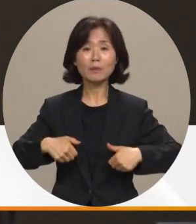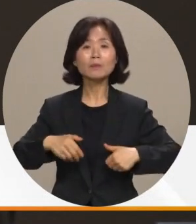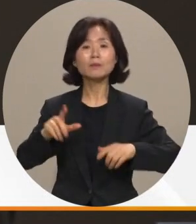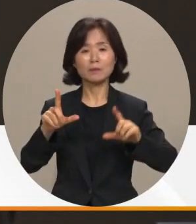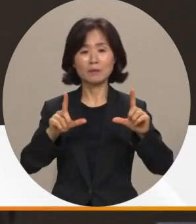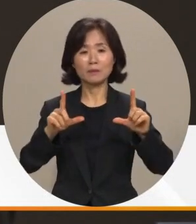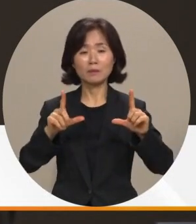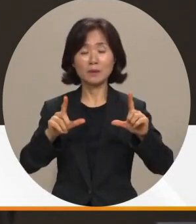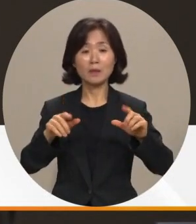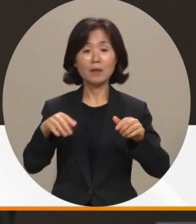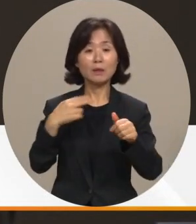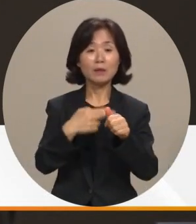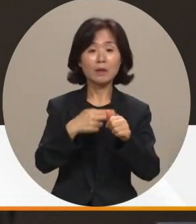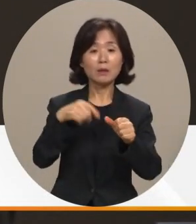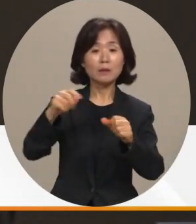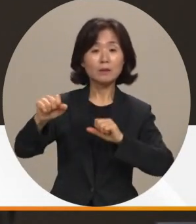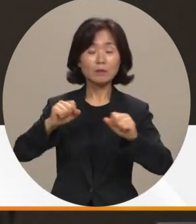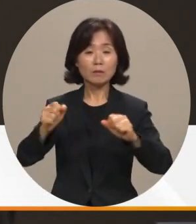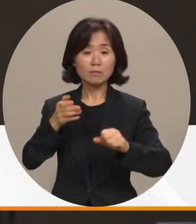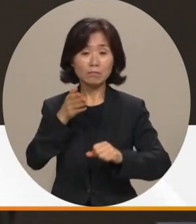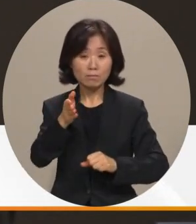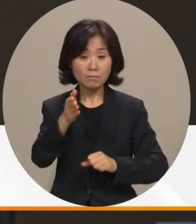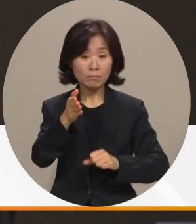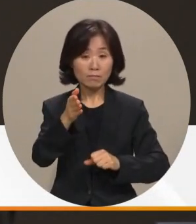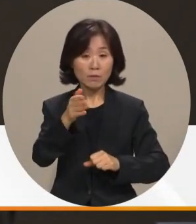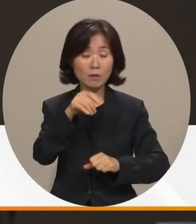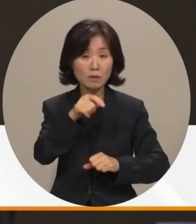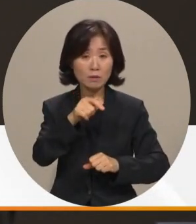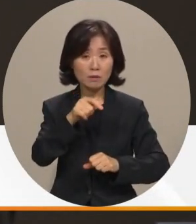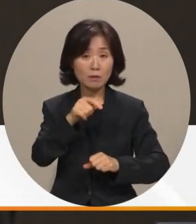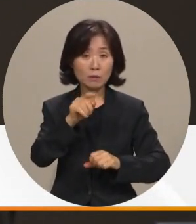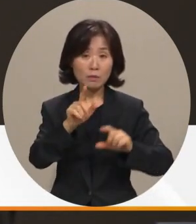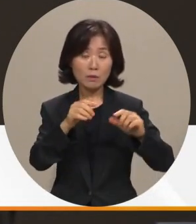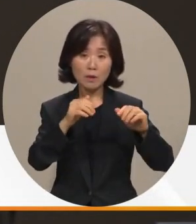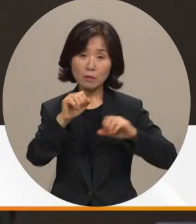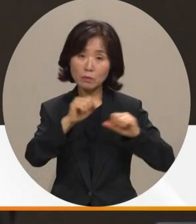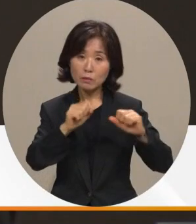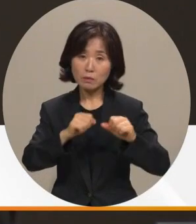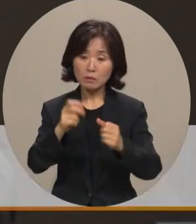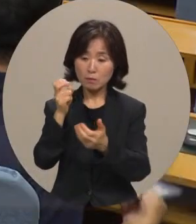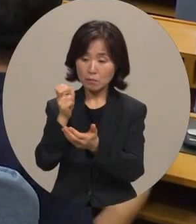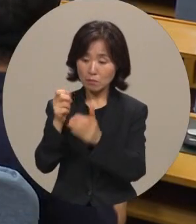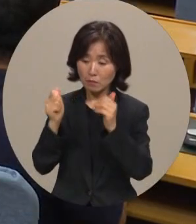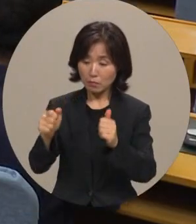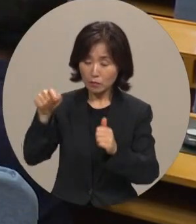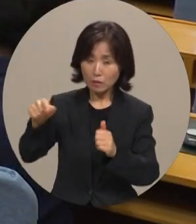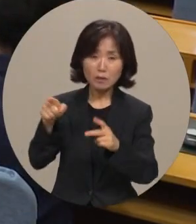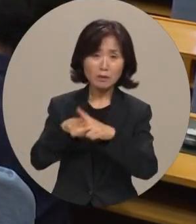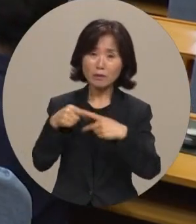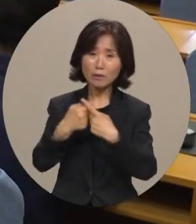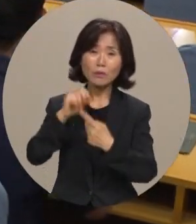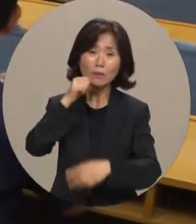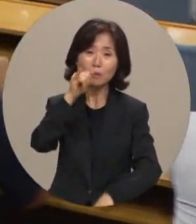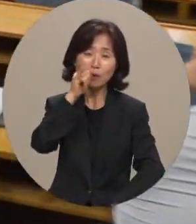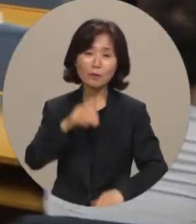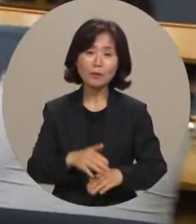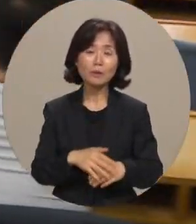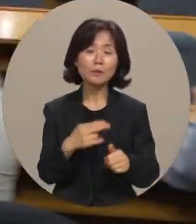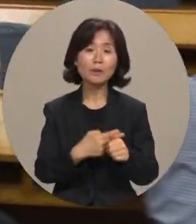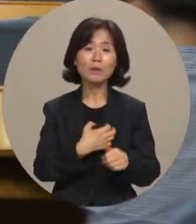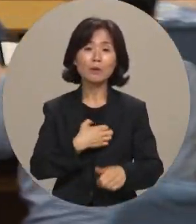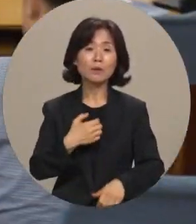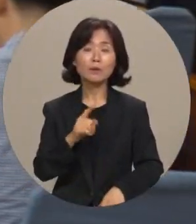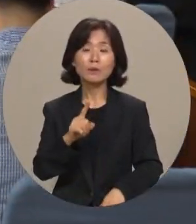교육 활동의 전문성을 실제 사법권 이해하는데 어려움이 있기 때문에 교사들이 가장 우려하는 건